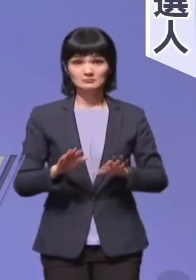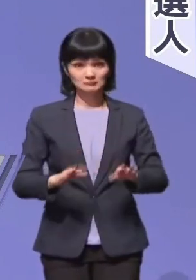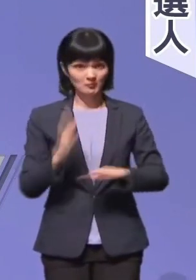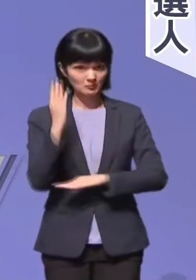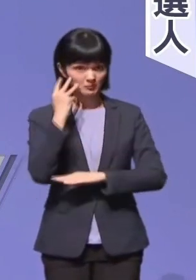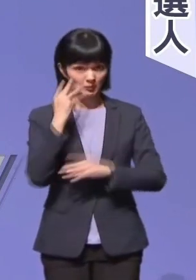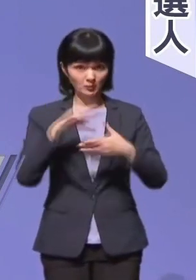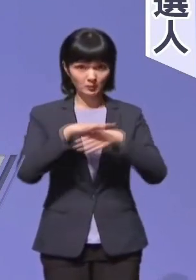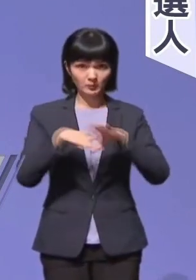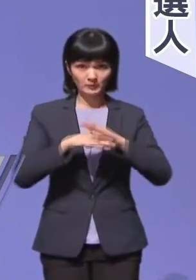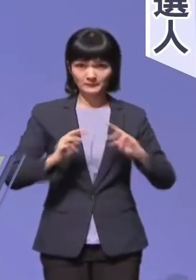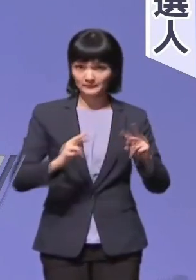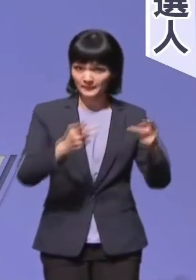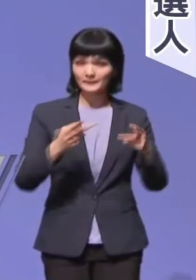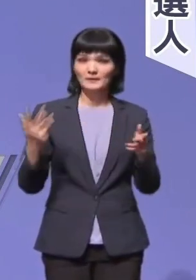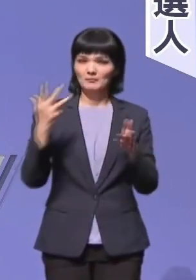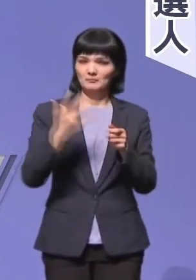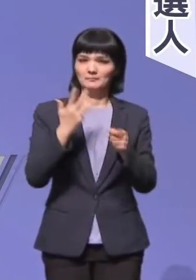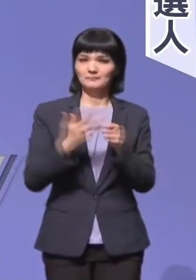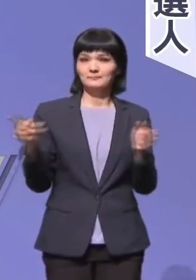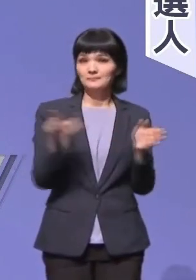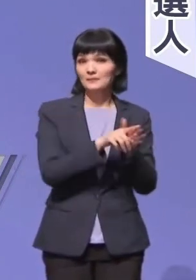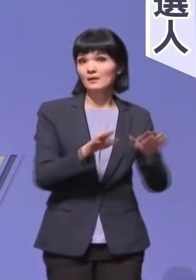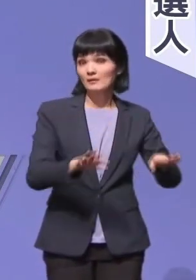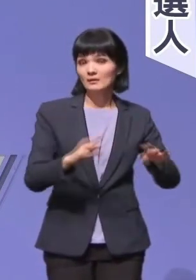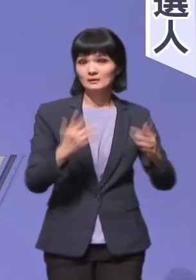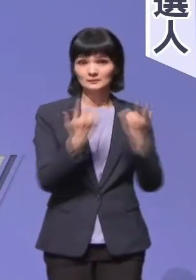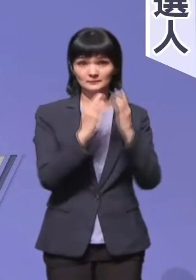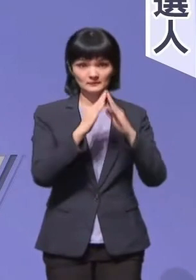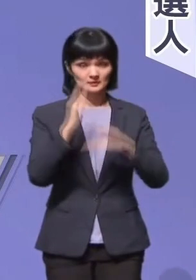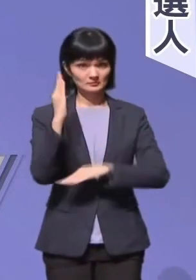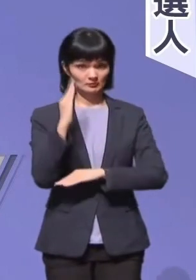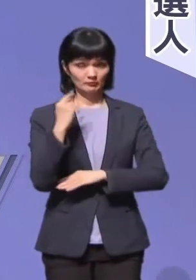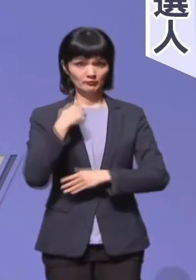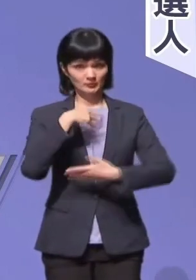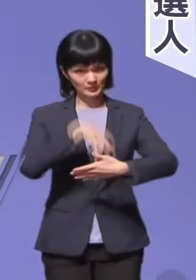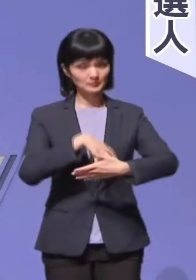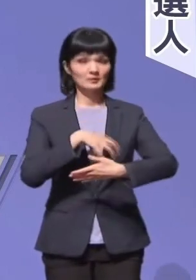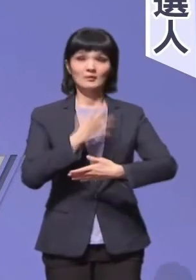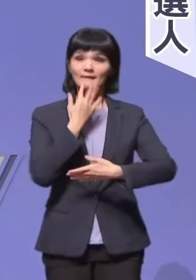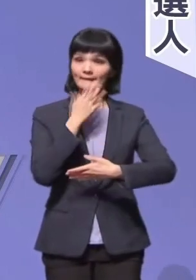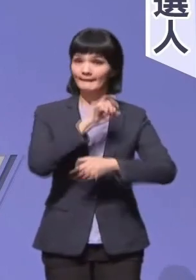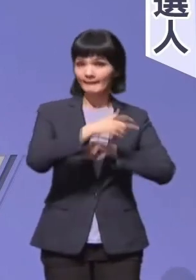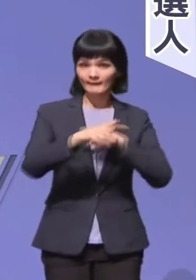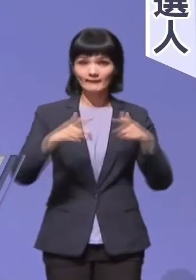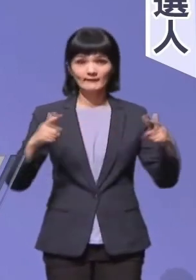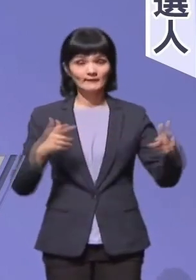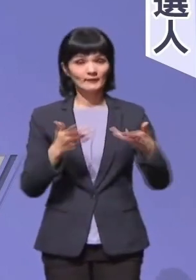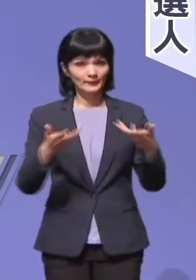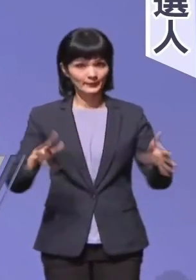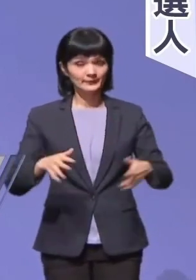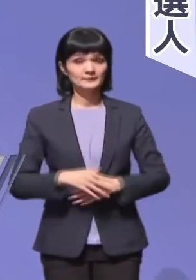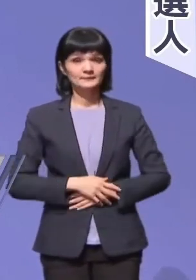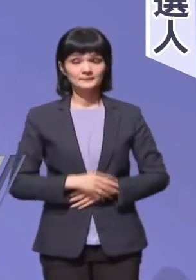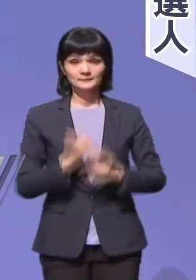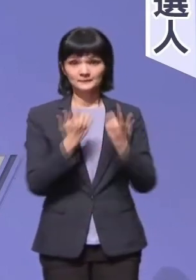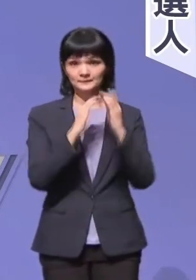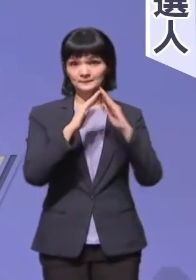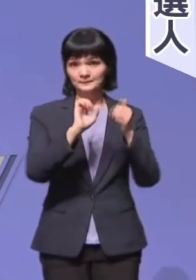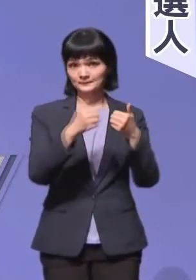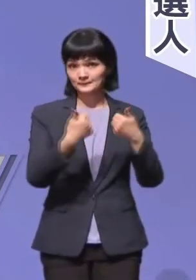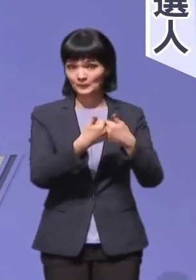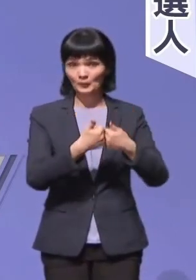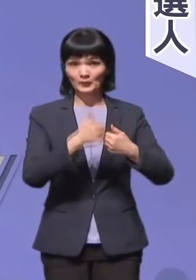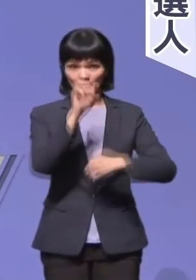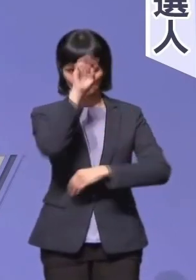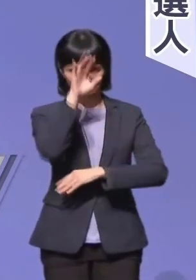变已经八年了。台北市政府是彩色的，台北市政府有各种不同的颜色，台北市议会也有七个政